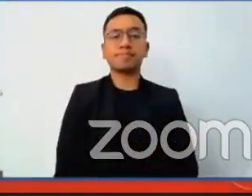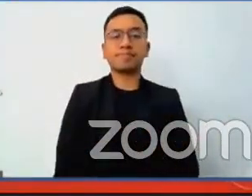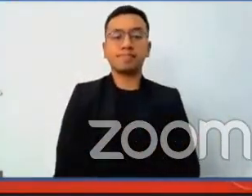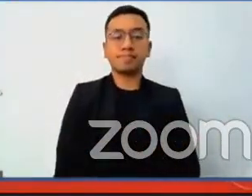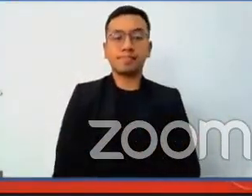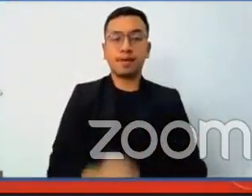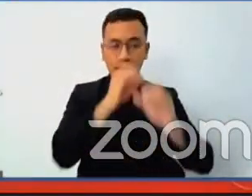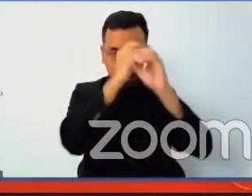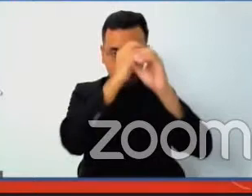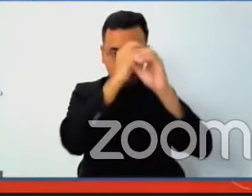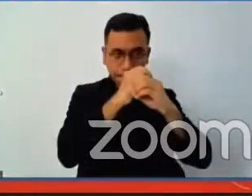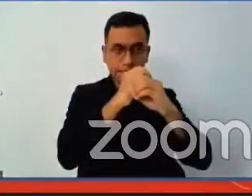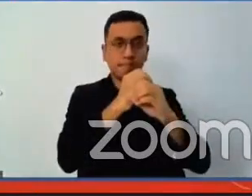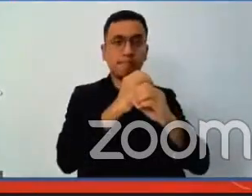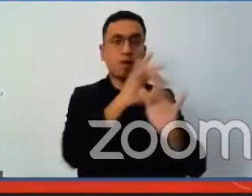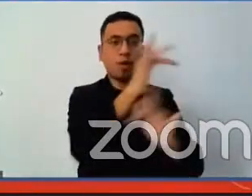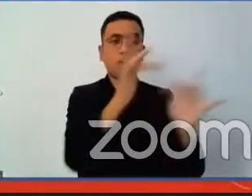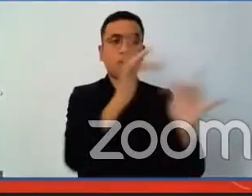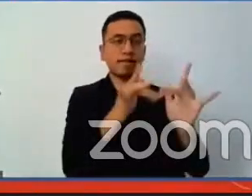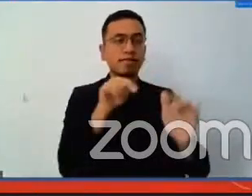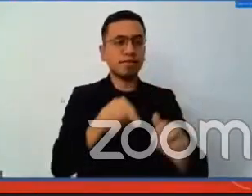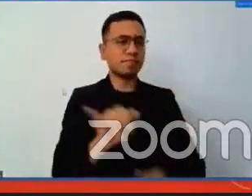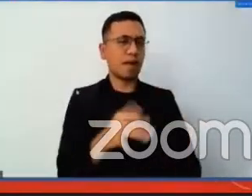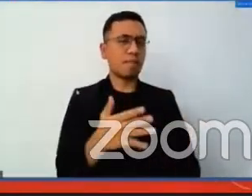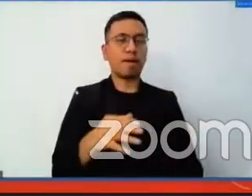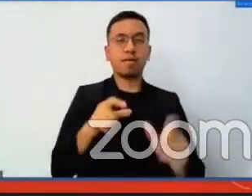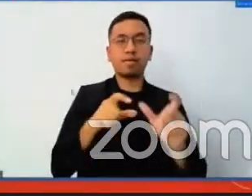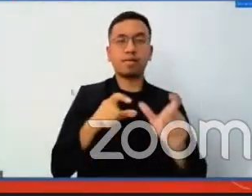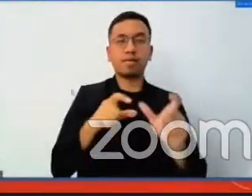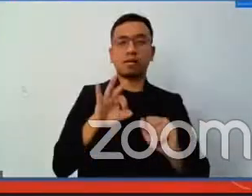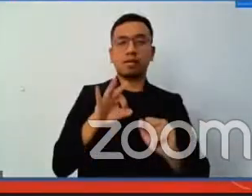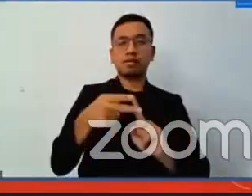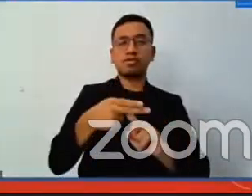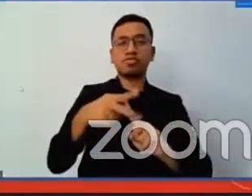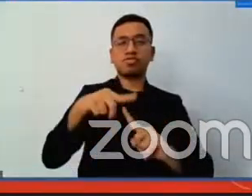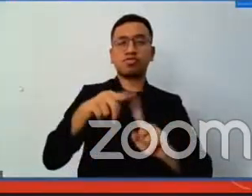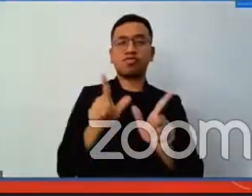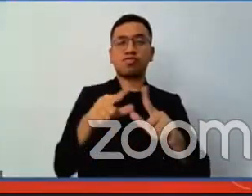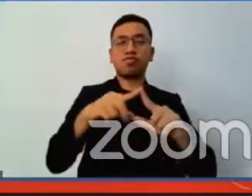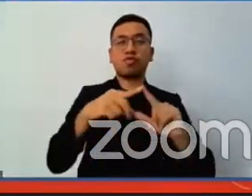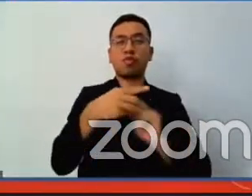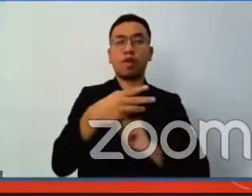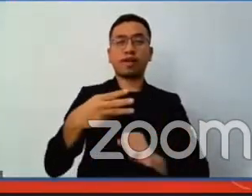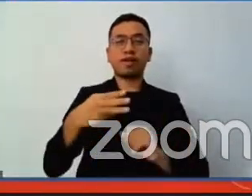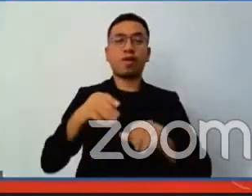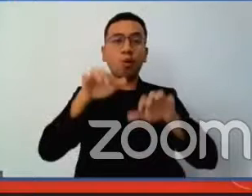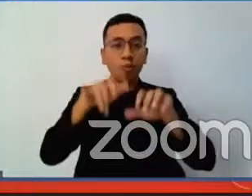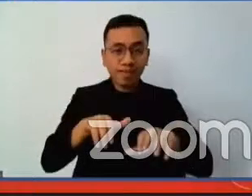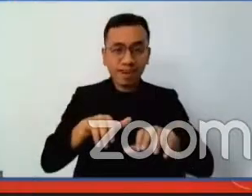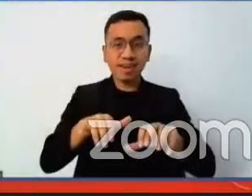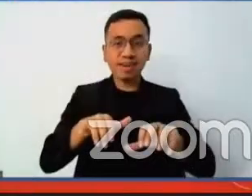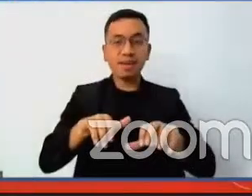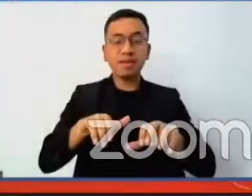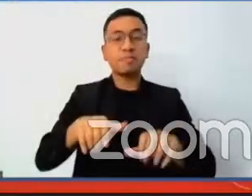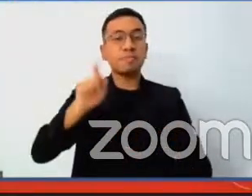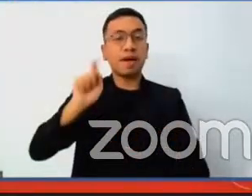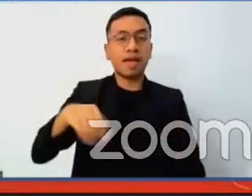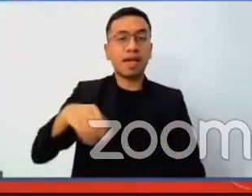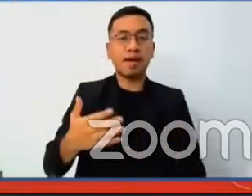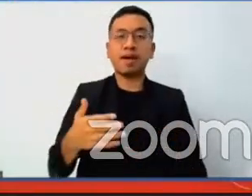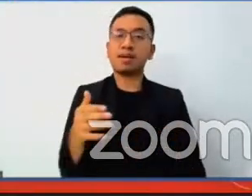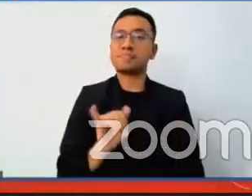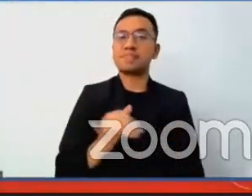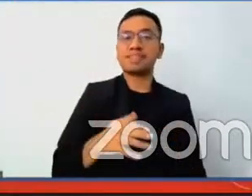software komputer yang memiliki kemampuan untuk melakukan modeling peralatan komputer secara matematis yang disajikan melalui sebuah